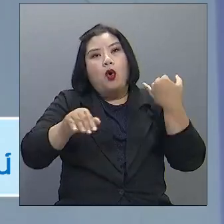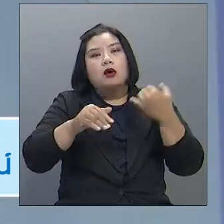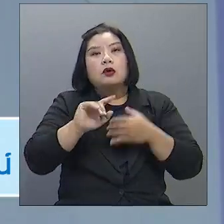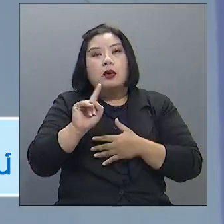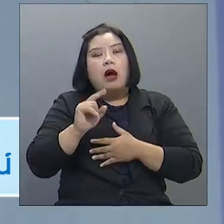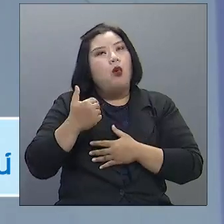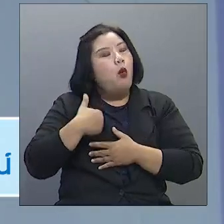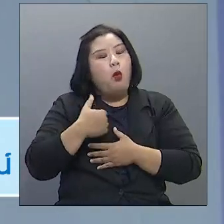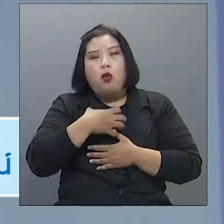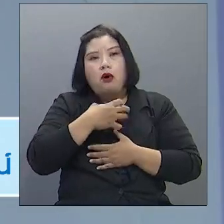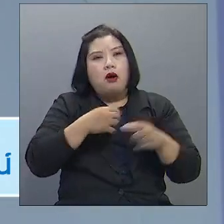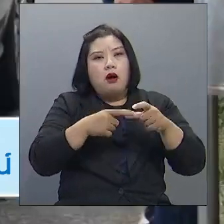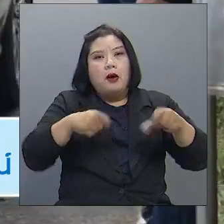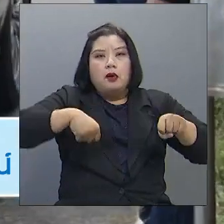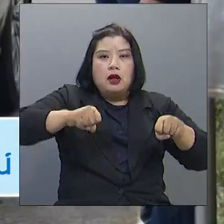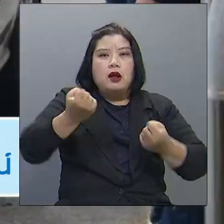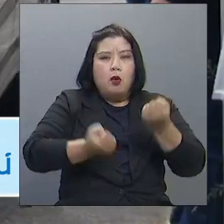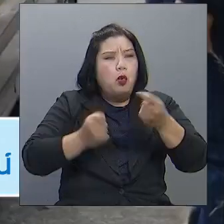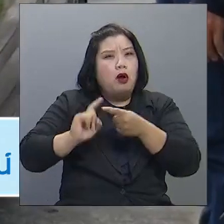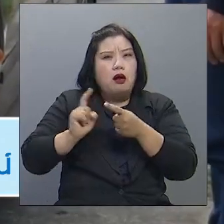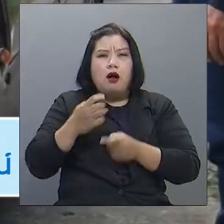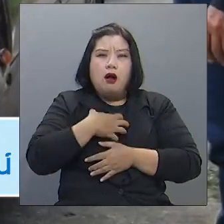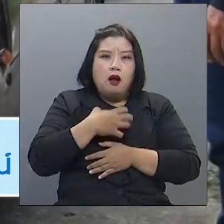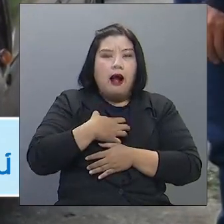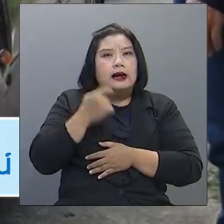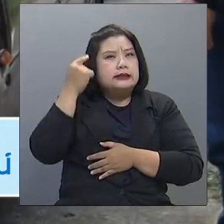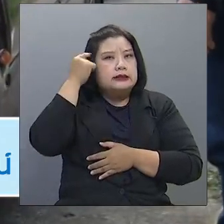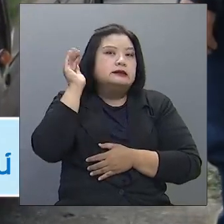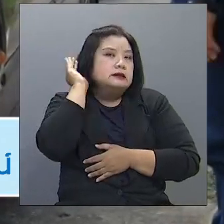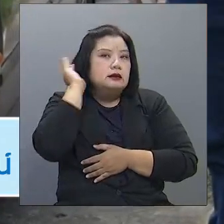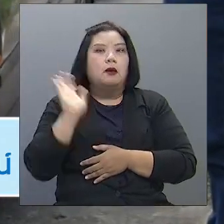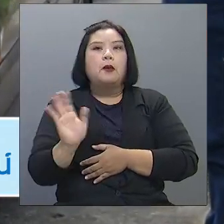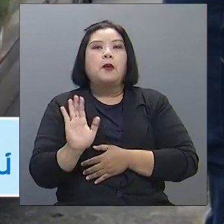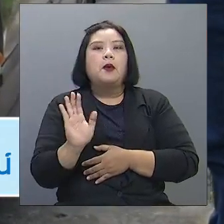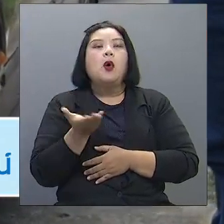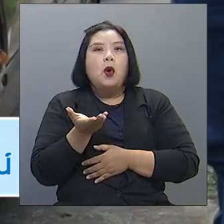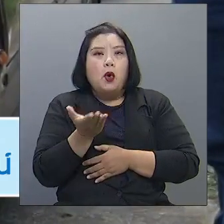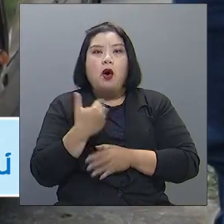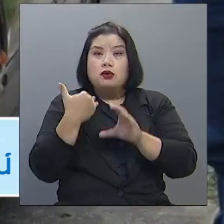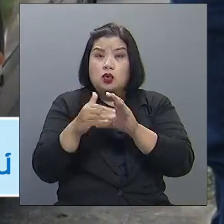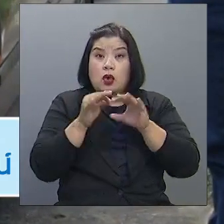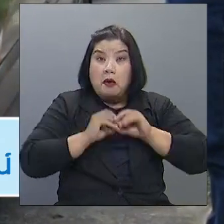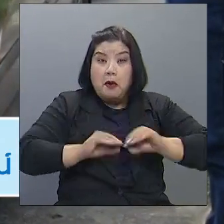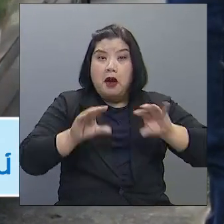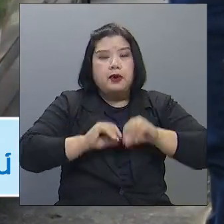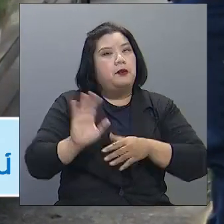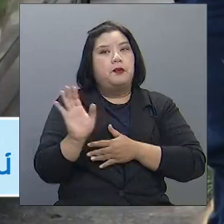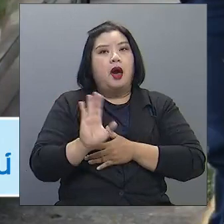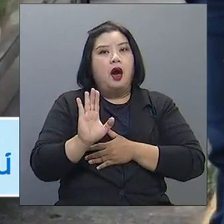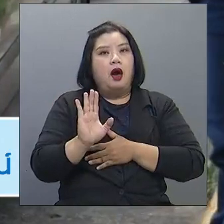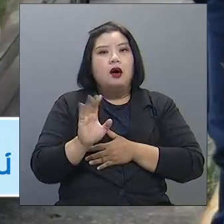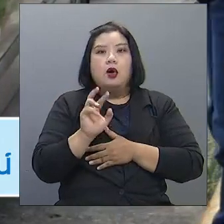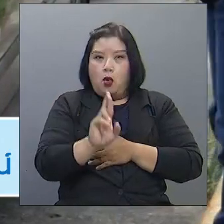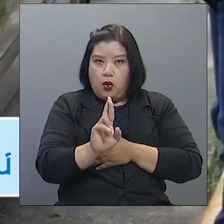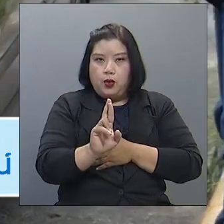าได้รบคามนยมข้คค่างมากดงนั้ขอใหประชาชอย่ลงเชื่อ ขอคามร่วมมือไม่ส่หอแร์ข้อมูลดังกลาว่ใสื่สังคม